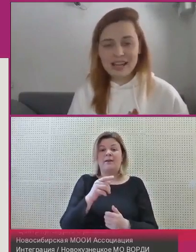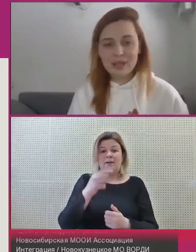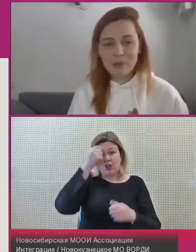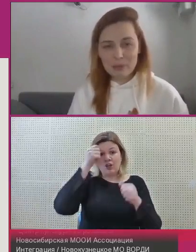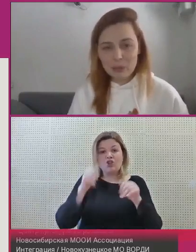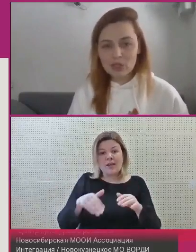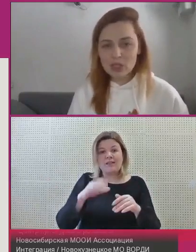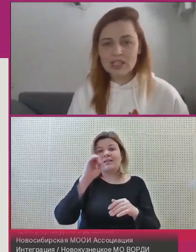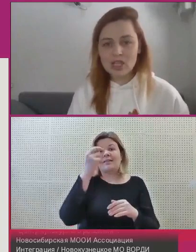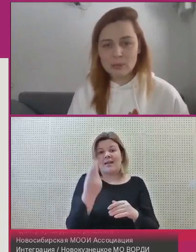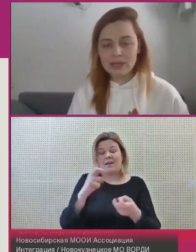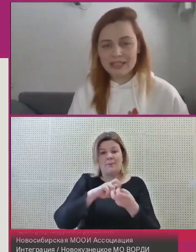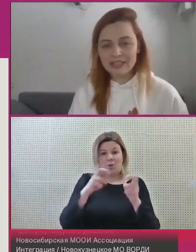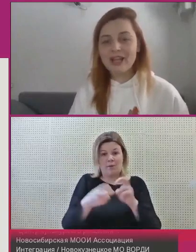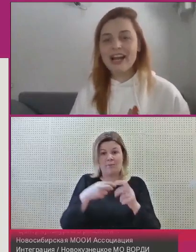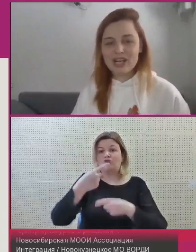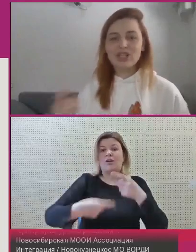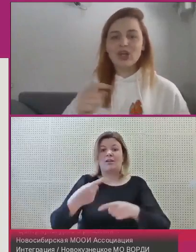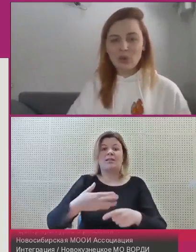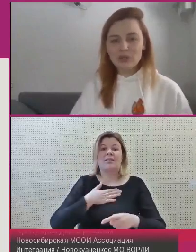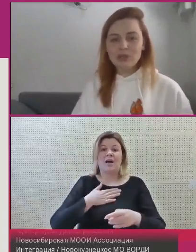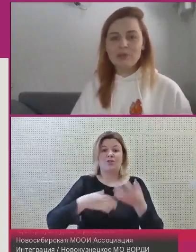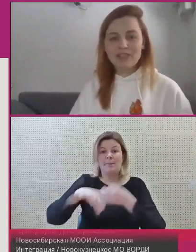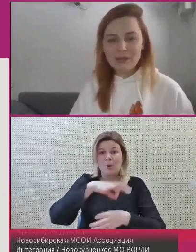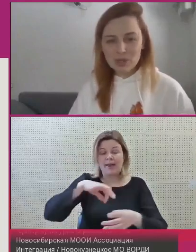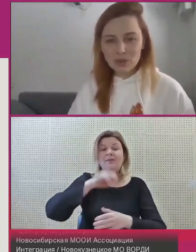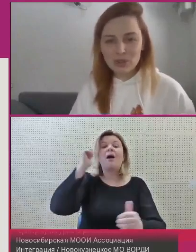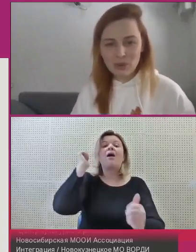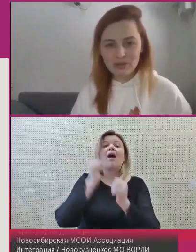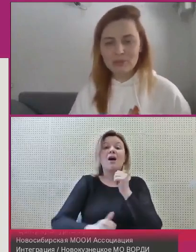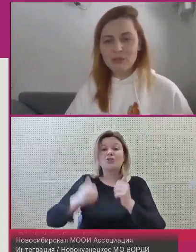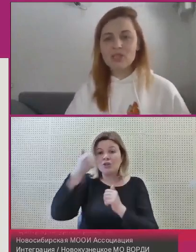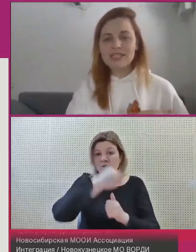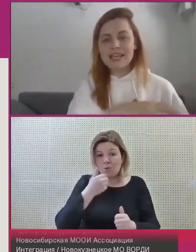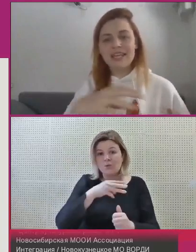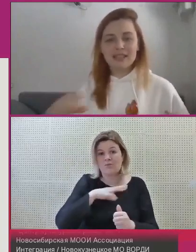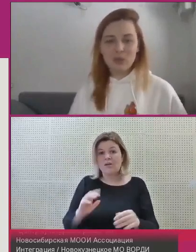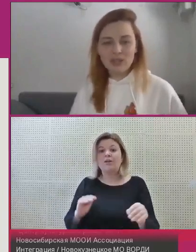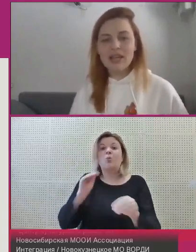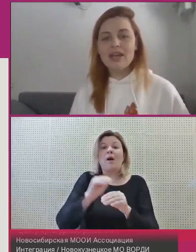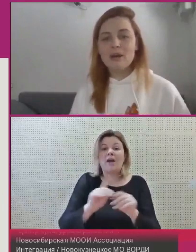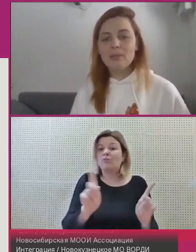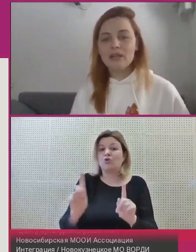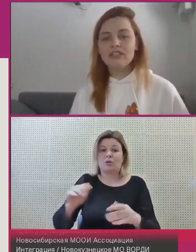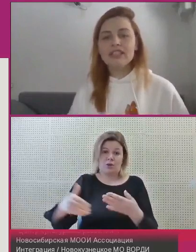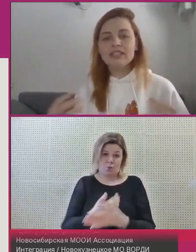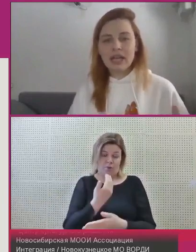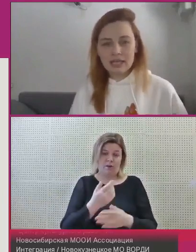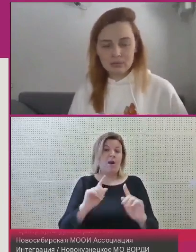решение социальной проблемы через наш проект. Каждый год мы добавляем что-то новое, потому что за этот год